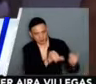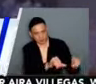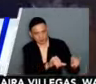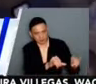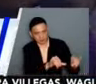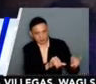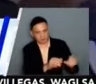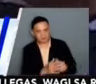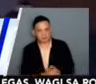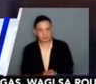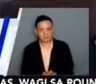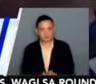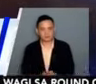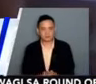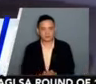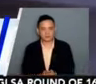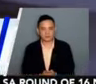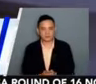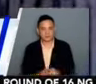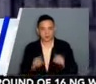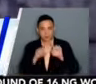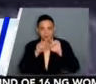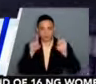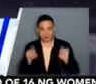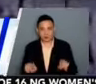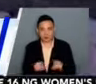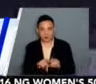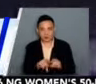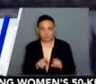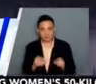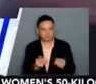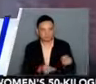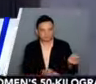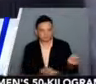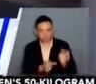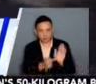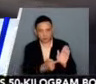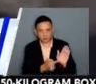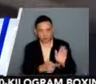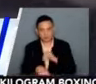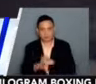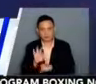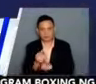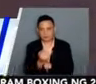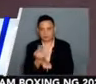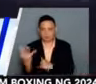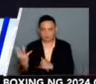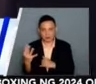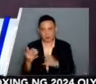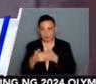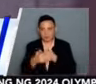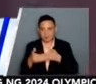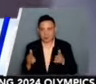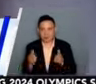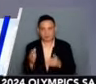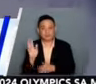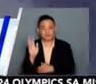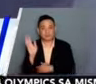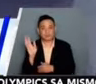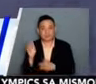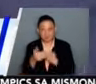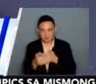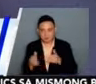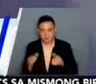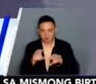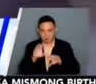Wala lalabas. Sa bisa ng search warrant, nadiskubre ng mga operatiba ang may 50 kahon ng diacid, isang gamot na ginagamit sa dialysis ng mga